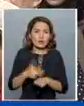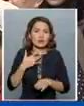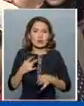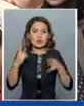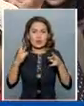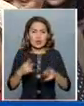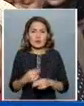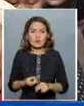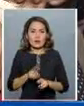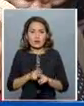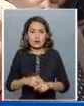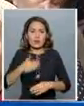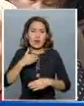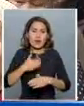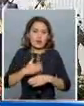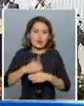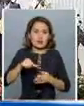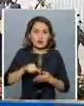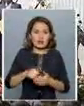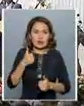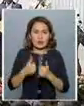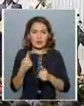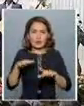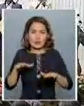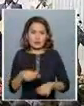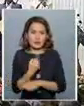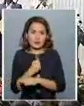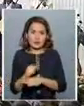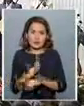қорытынды гала-концертте анық байқалды. Нұрлан Амыл, Бекзат Сәбитұлы, Ұлттық арна, Қарағанды облысынан.